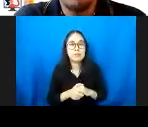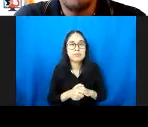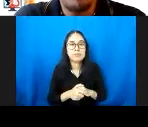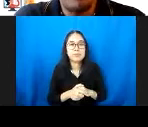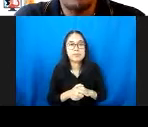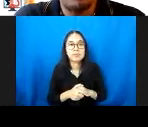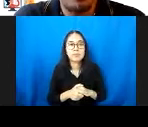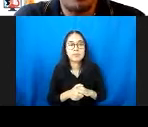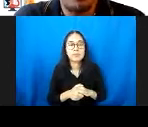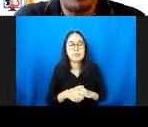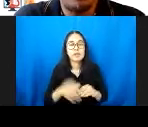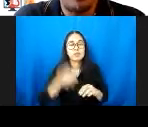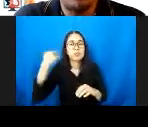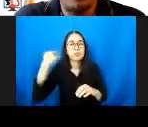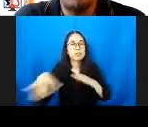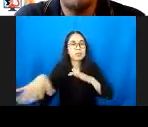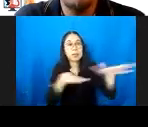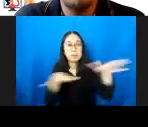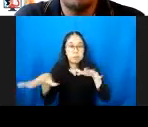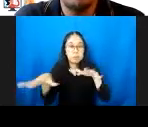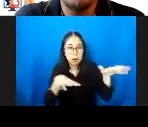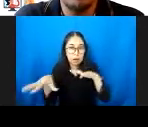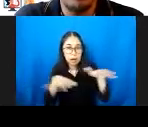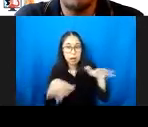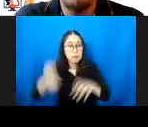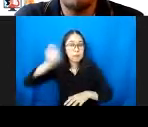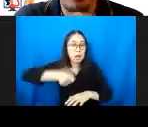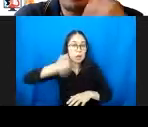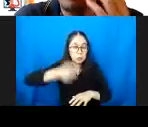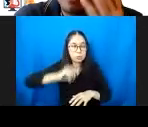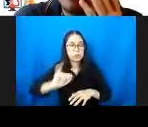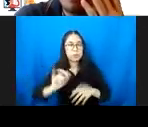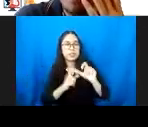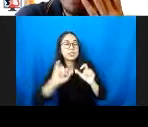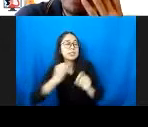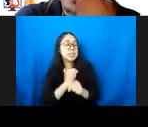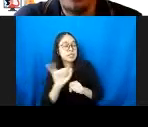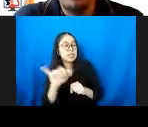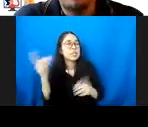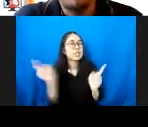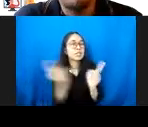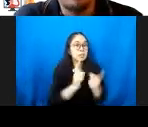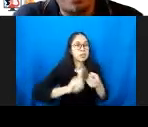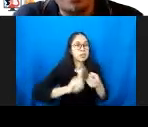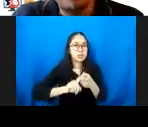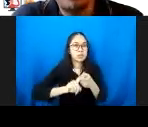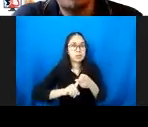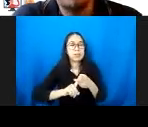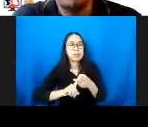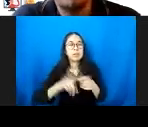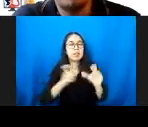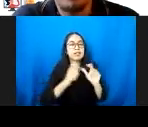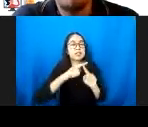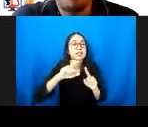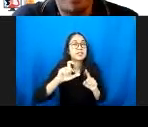respon bencana gempa waktu di Palu dan di Sigi. Kebetulan juga ketemu dengan teman-teman dari Save the Children di sana